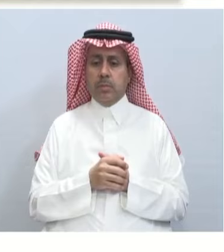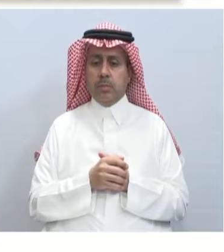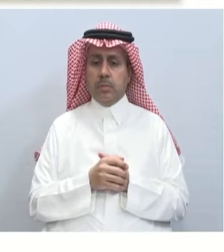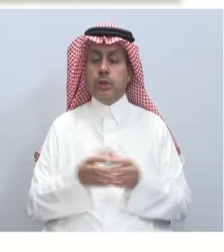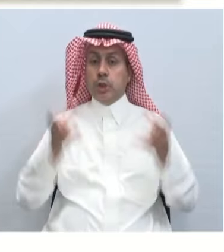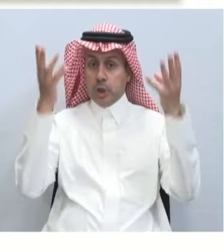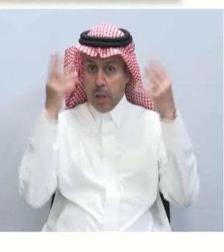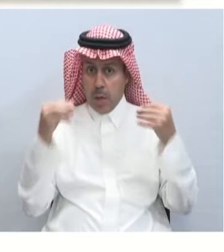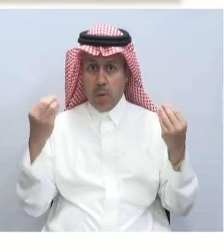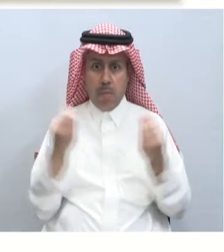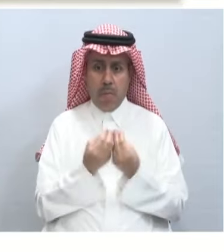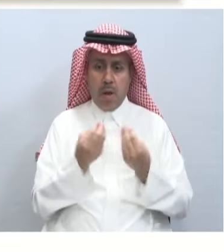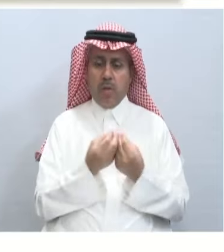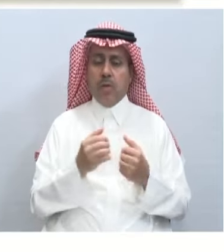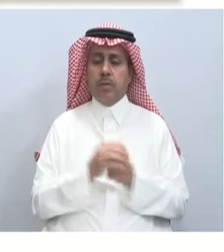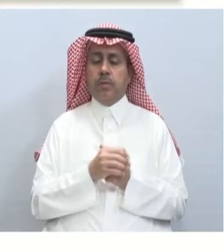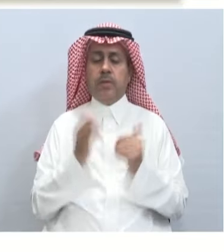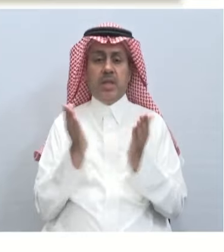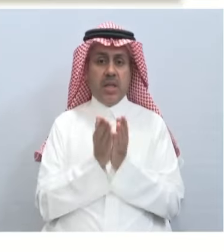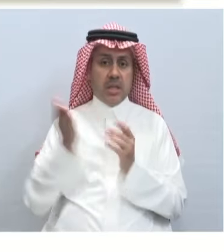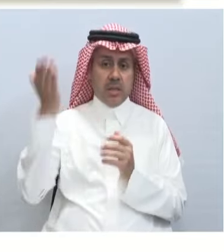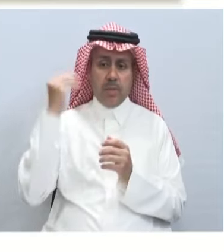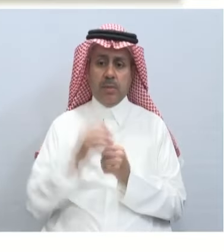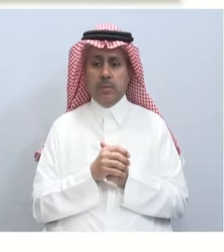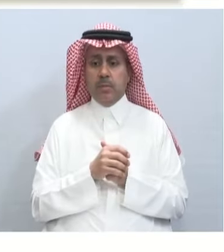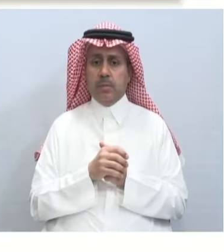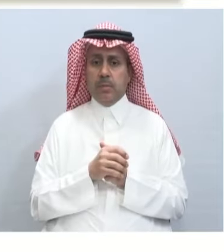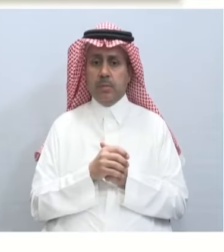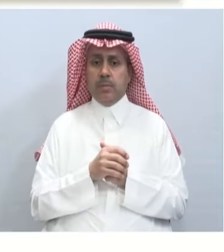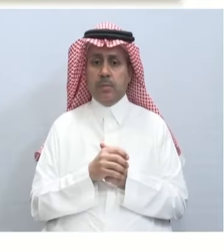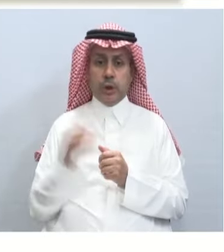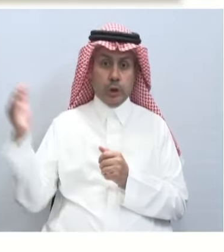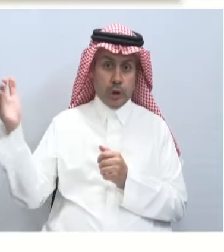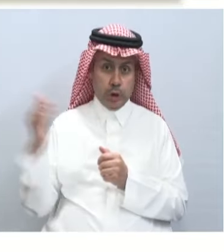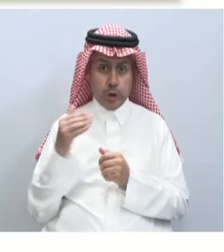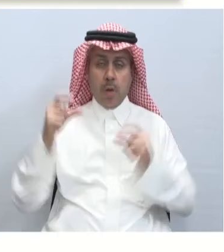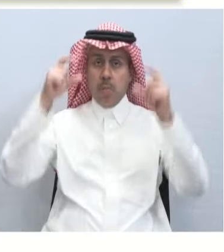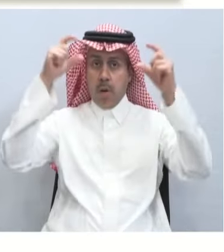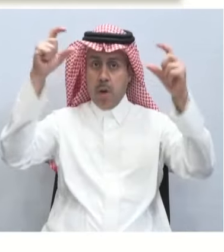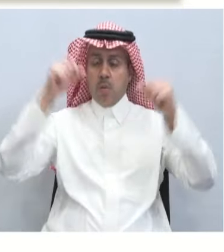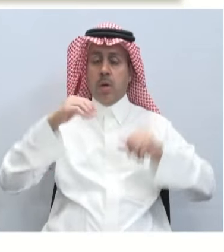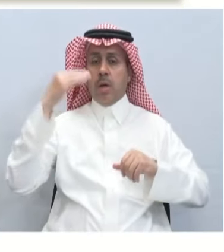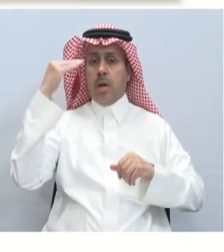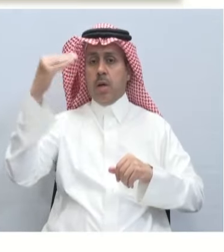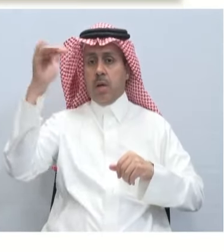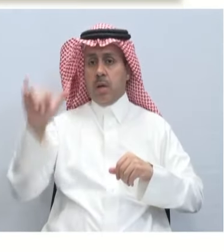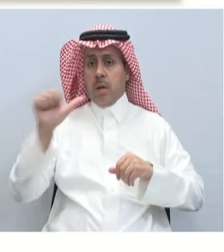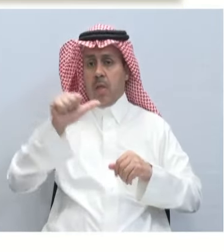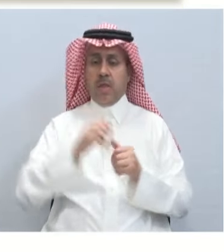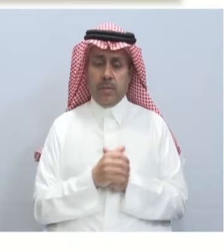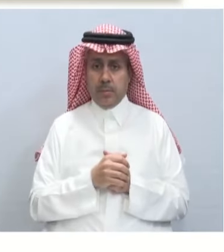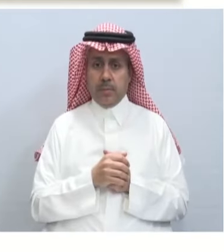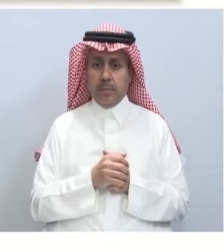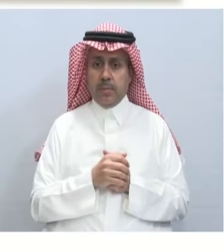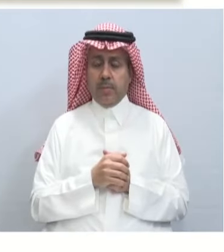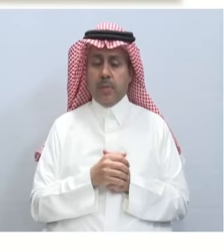تناولناها سويا في الدرس السابق قلنا في الدرس السابق والذي جاء بعنوان الحيض ان الحيظ هو دم